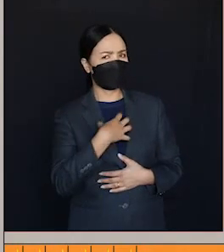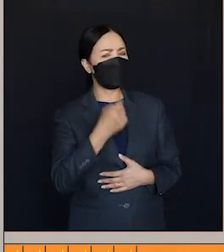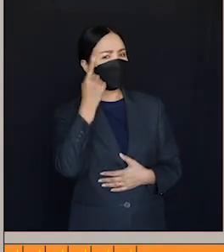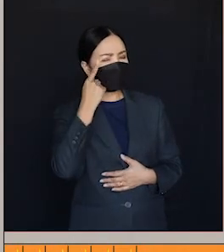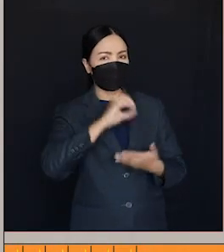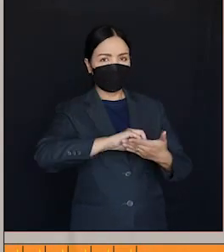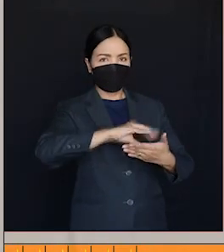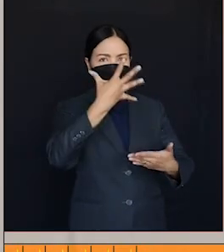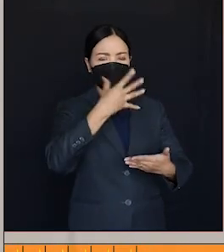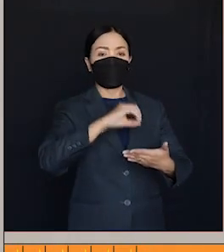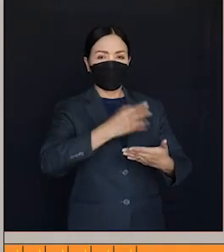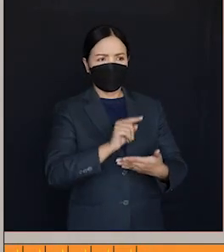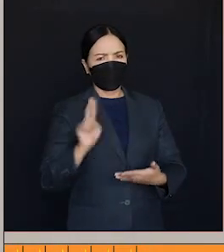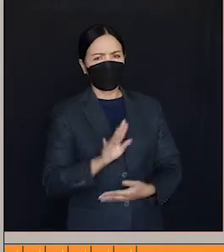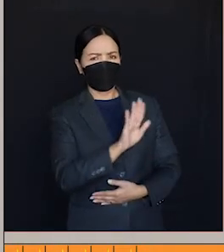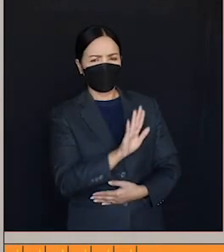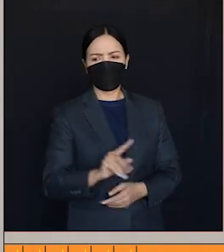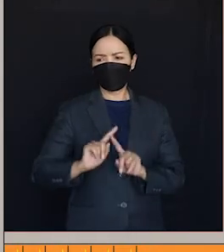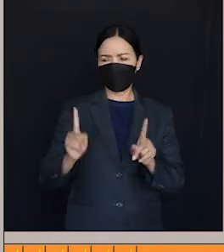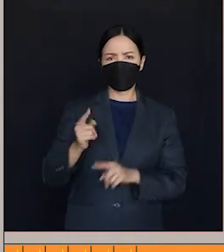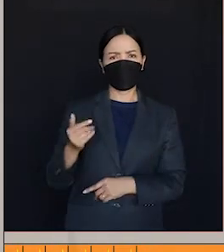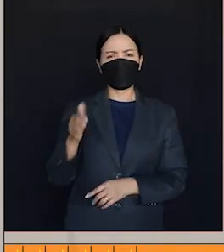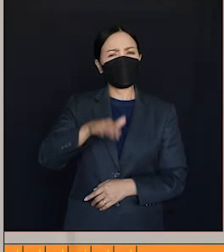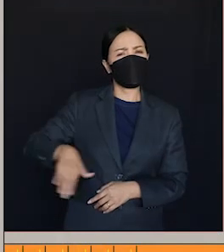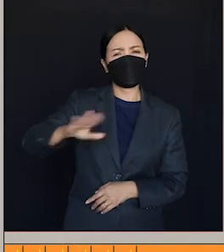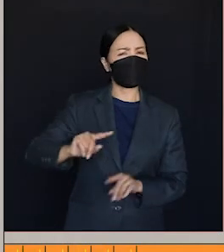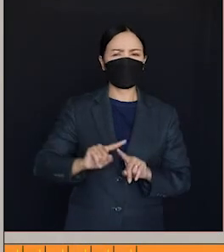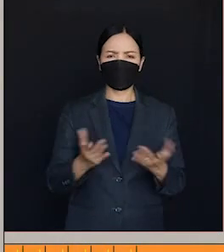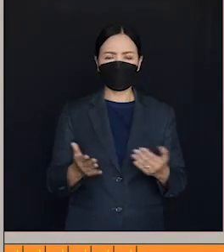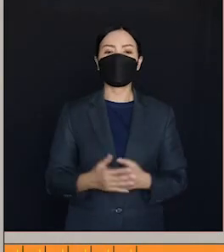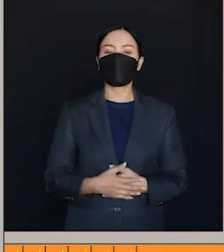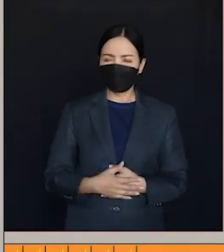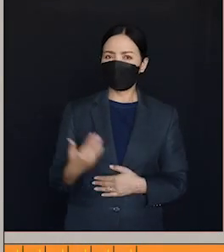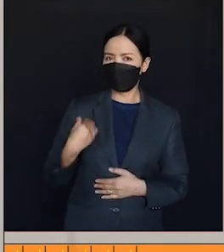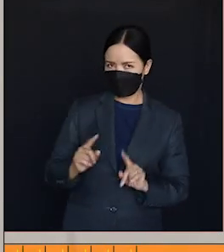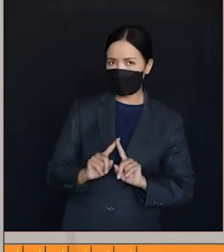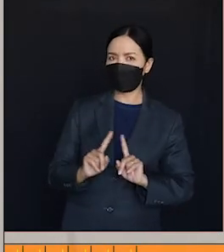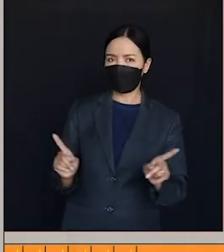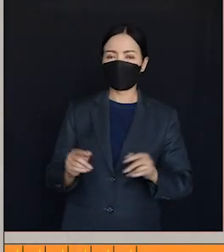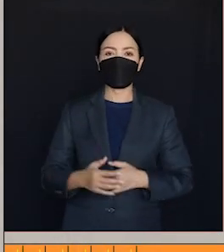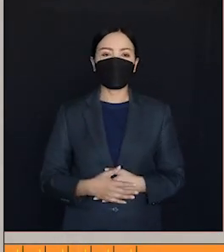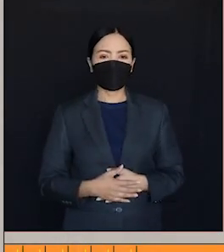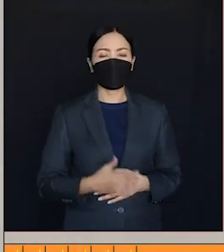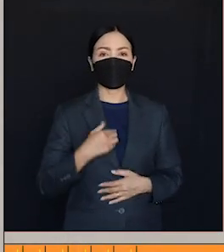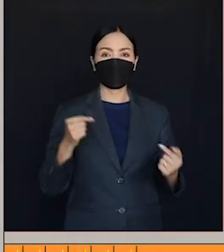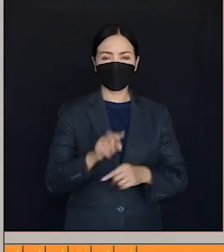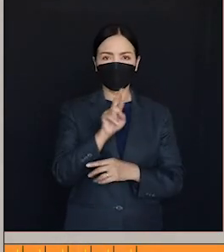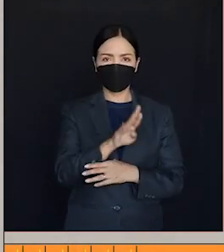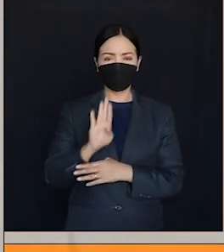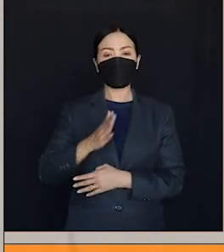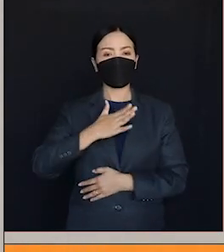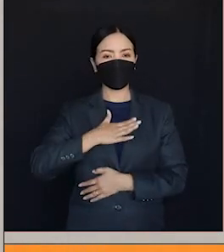ปรแกรมที่เราใช้ครับมันแตกต่างจากโปรแกรมเมอร์ทั่วไปยังไงครับ ความแตกต่างใช่ไหมครับ ครับ คือตัวระบบตัวนี้เนี่